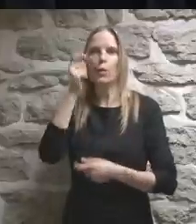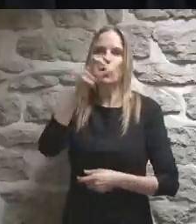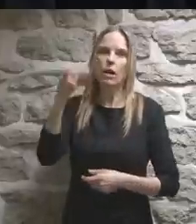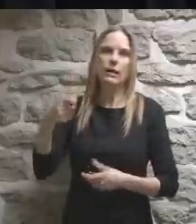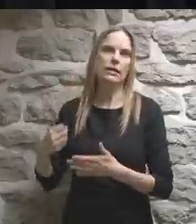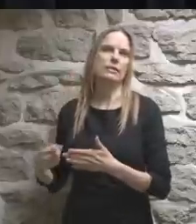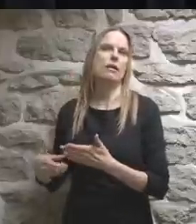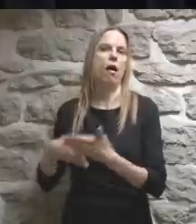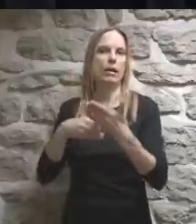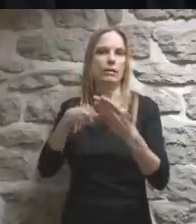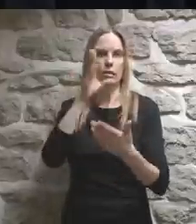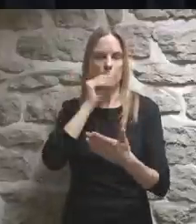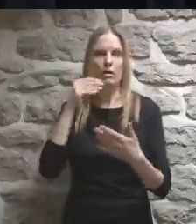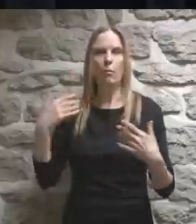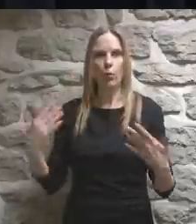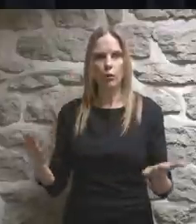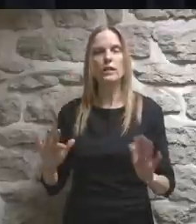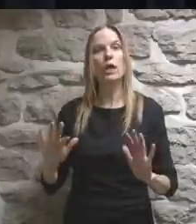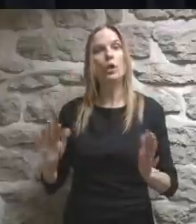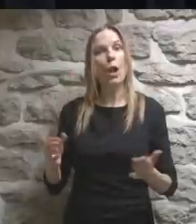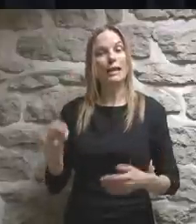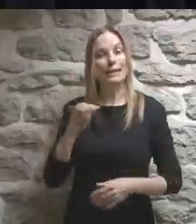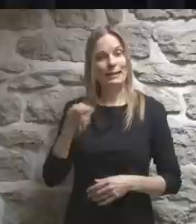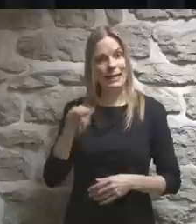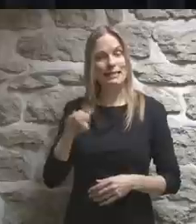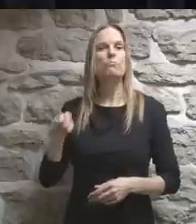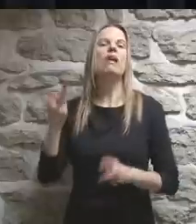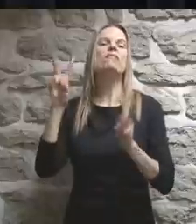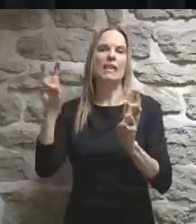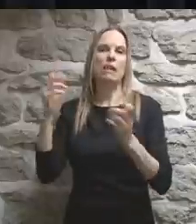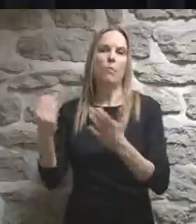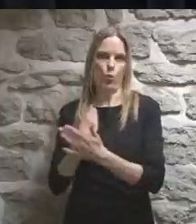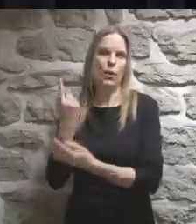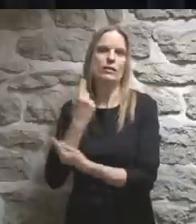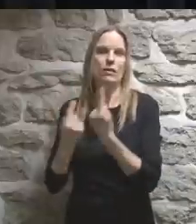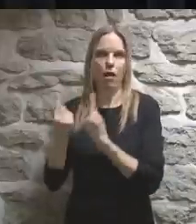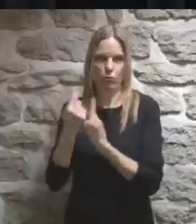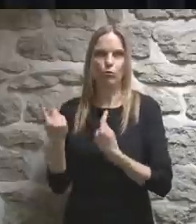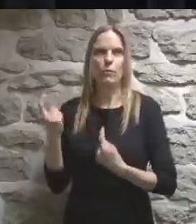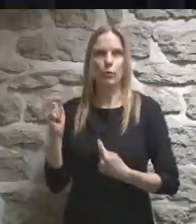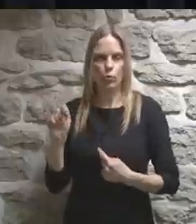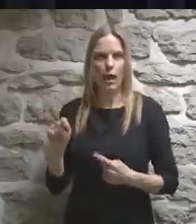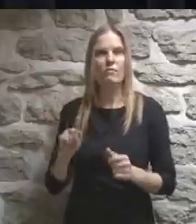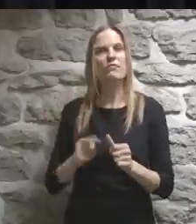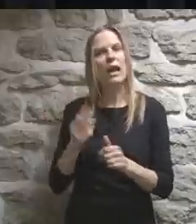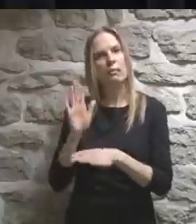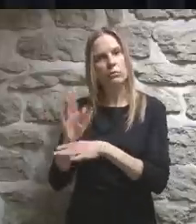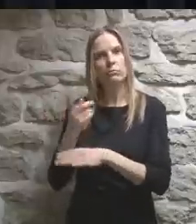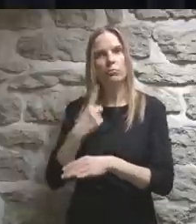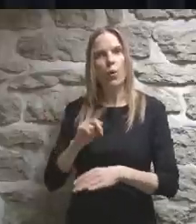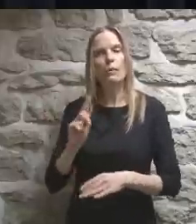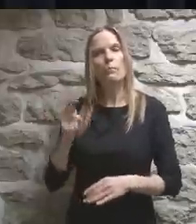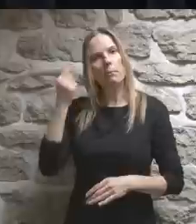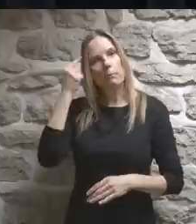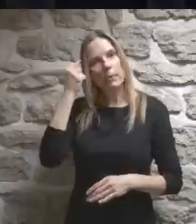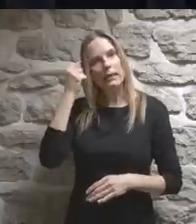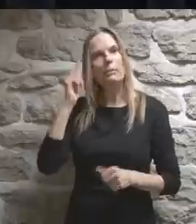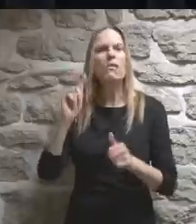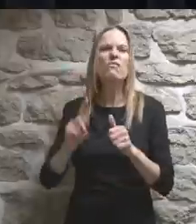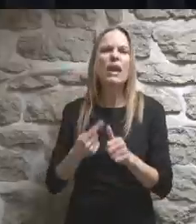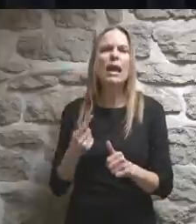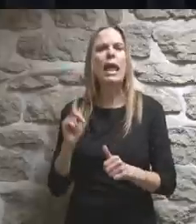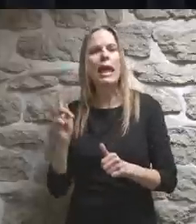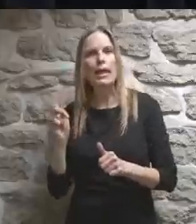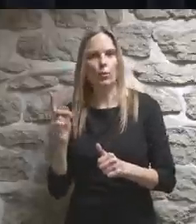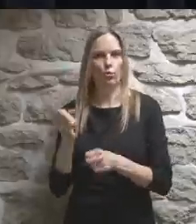aidata, et me teisipäeval tuleme selle juurde tagasi, samamoodi mõelda sellele, et mis on veel need heidutavad tegevused, mida